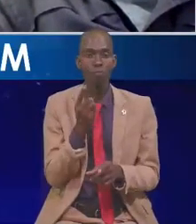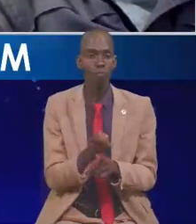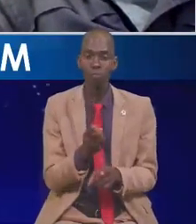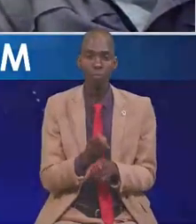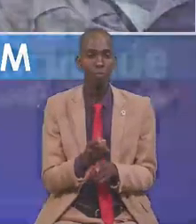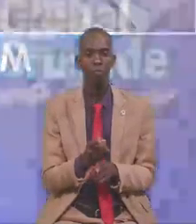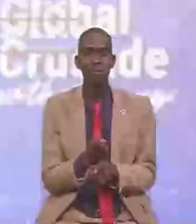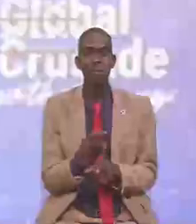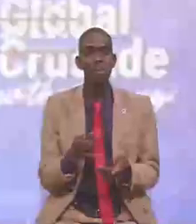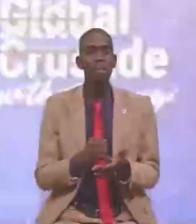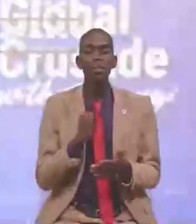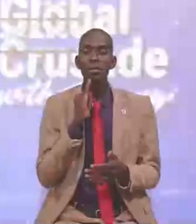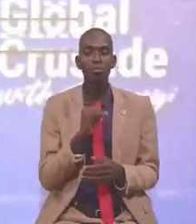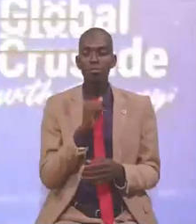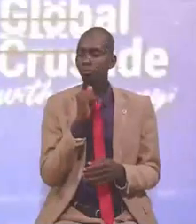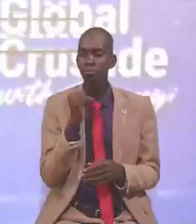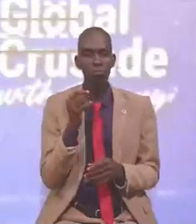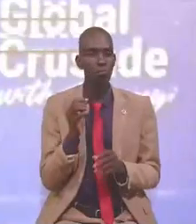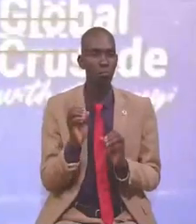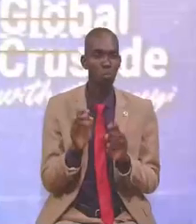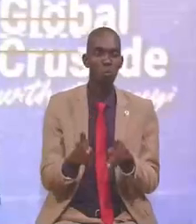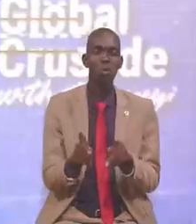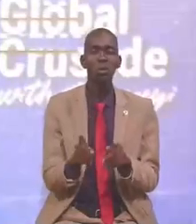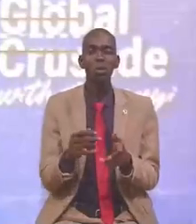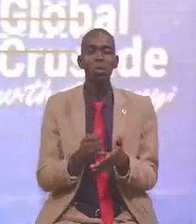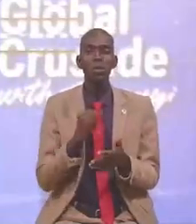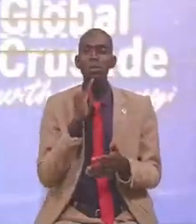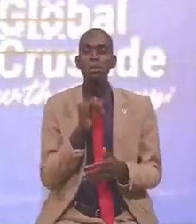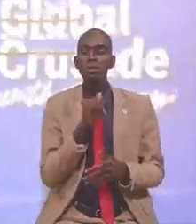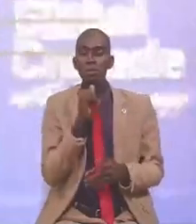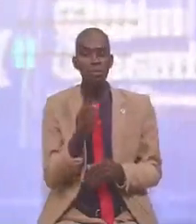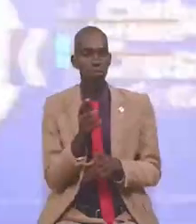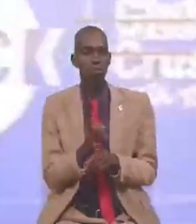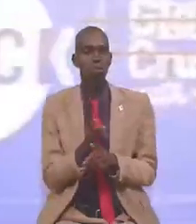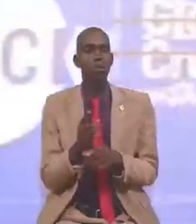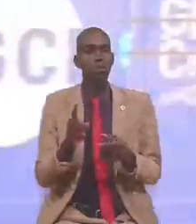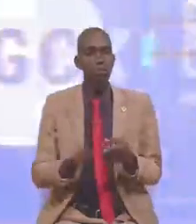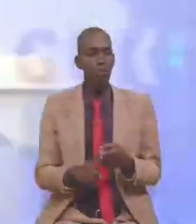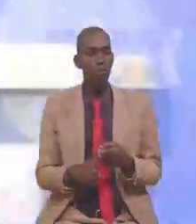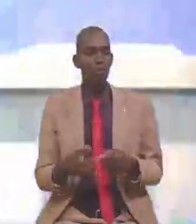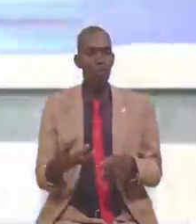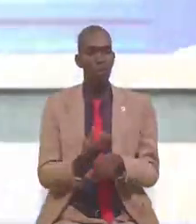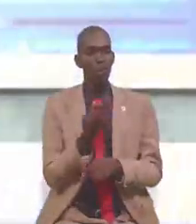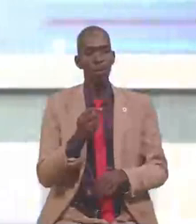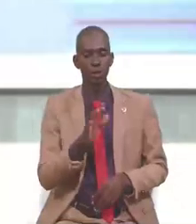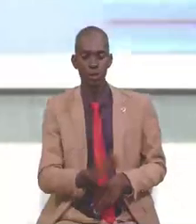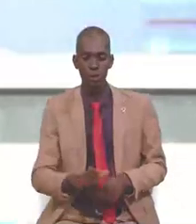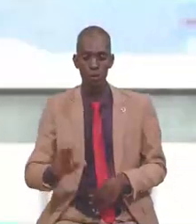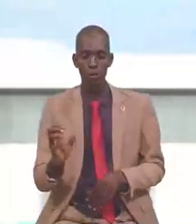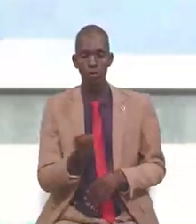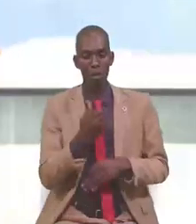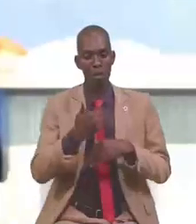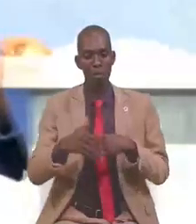bien, car il n'est pas convenable, car il n'est pas bien de prendre le pain